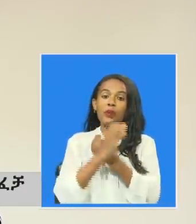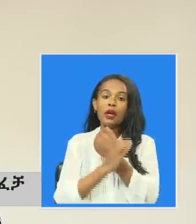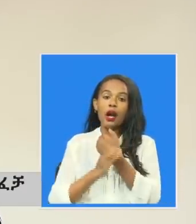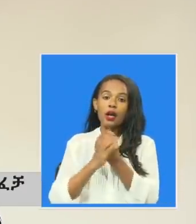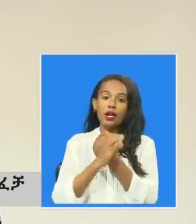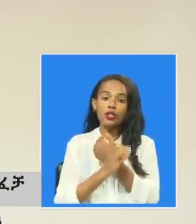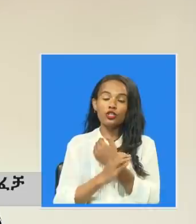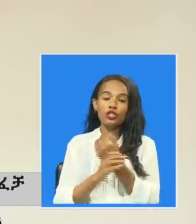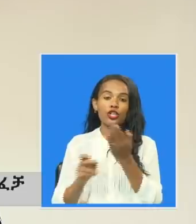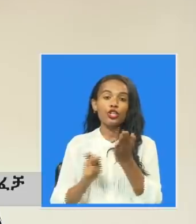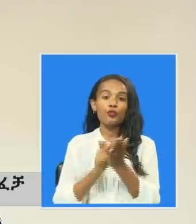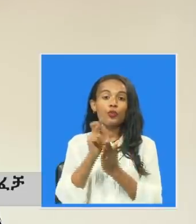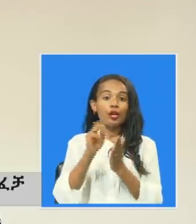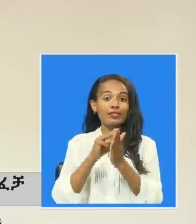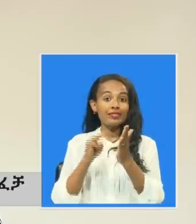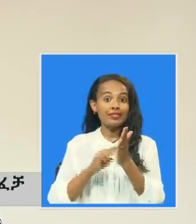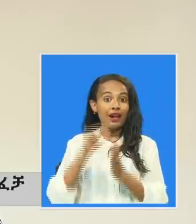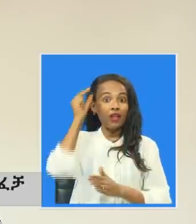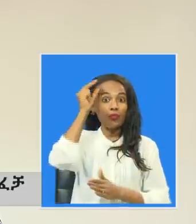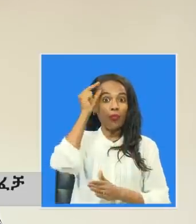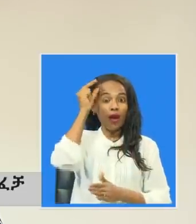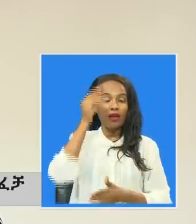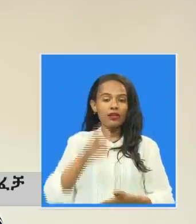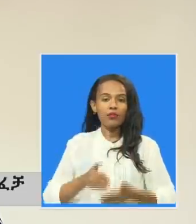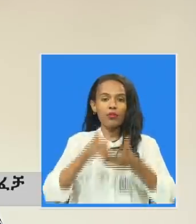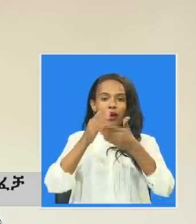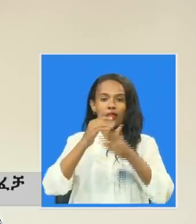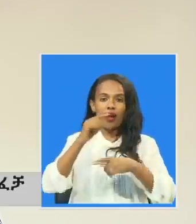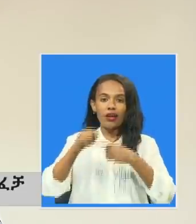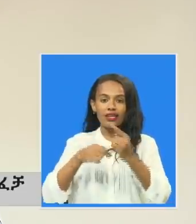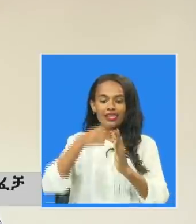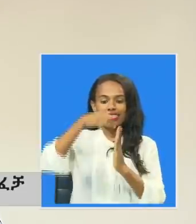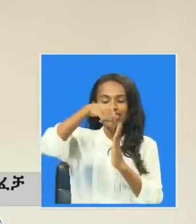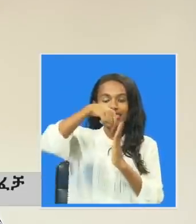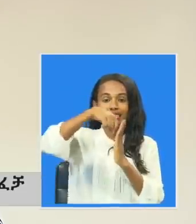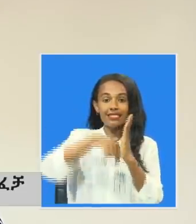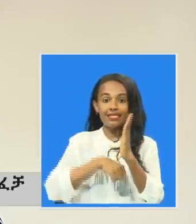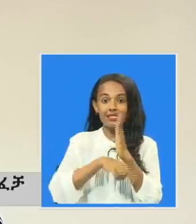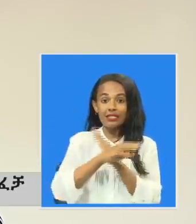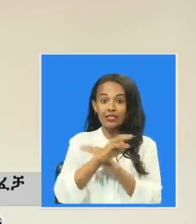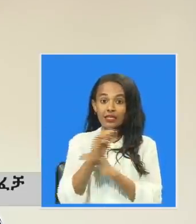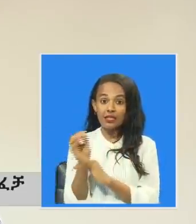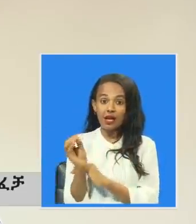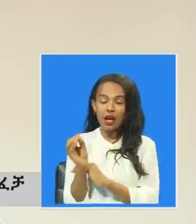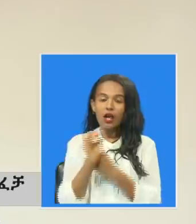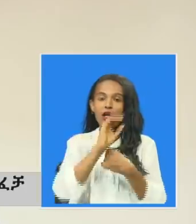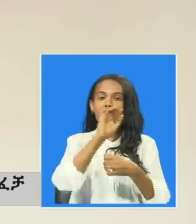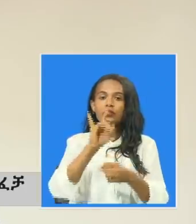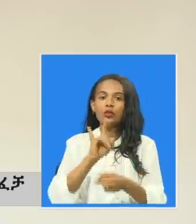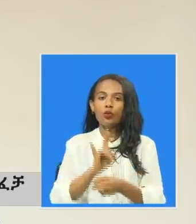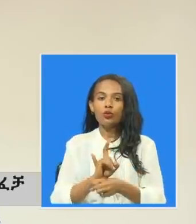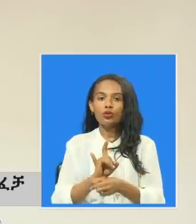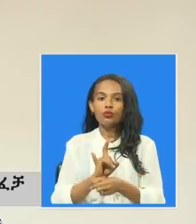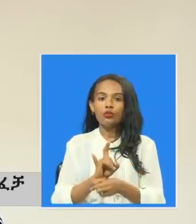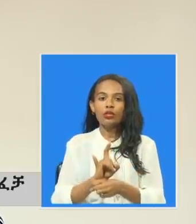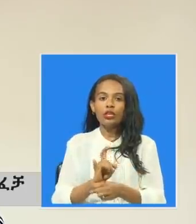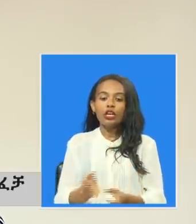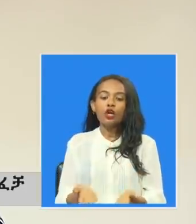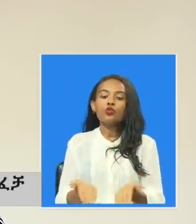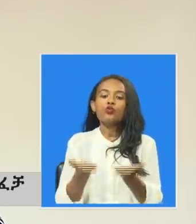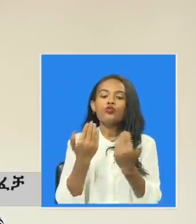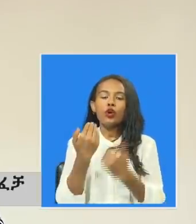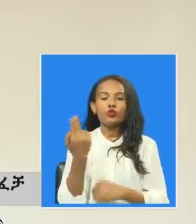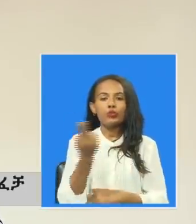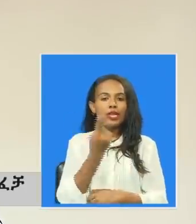በሀገራችን የዲሞክራሲ ስርዓት ባህል ግንባታ ሂደት ስር እንዲሰድና ዜጎችም ከትሩፋቱ